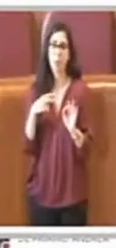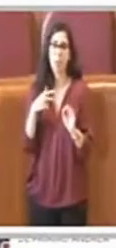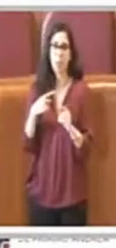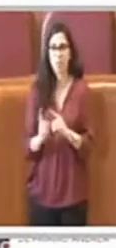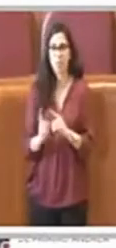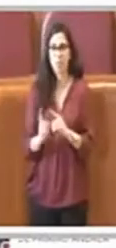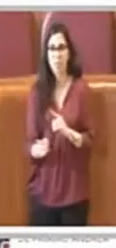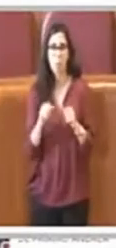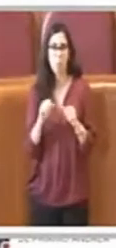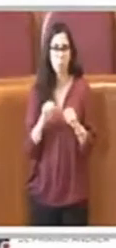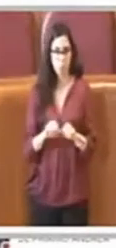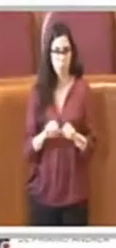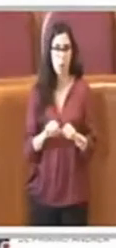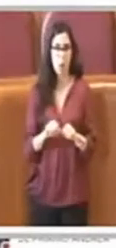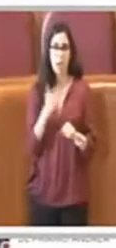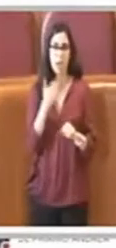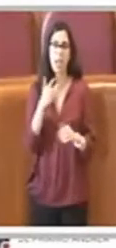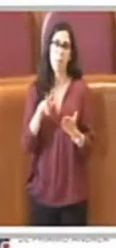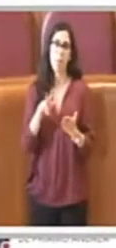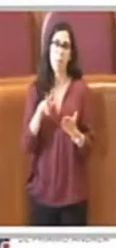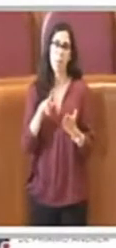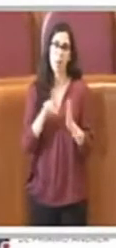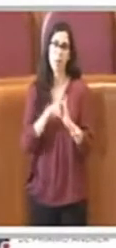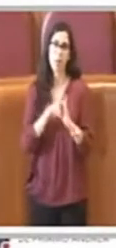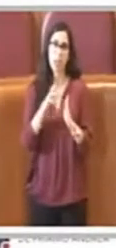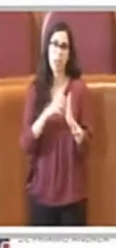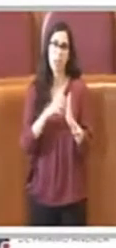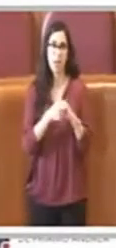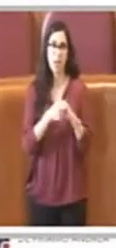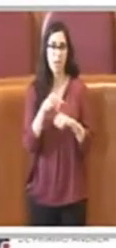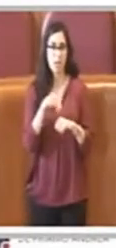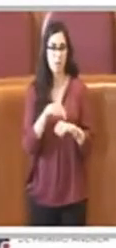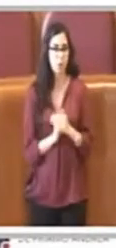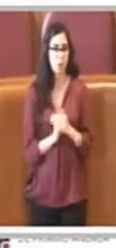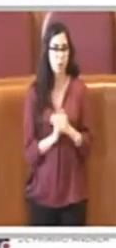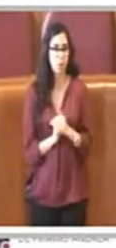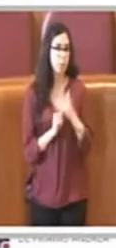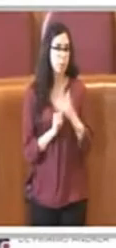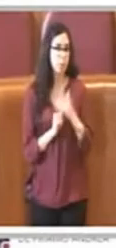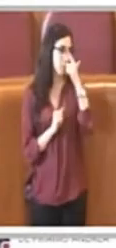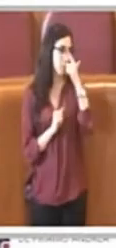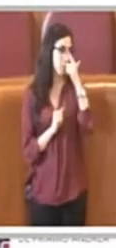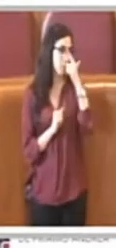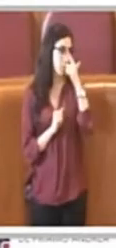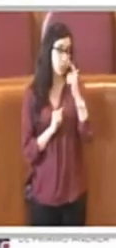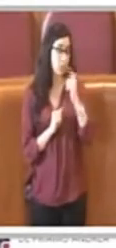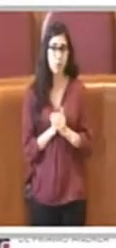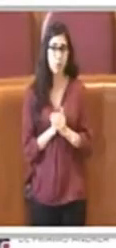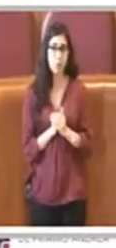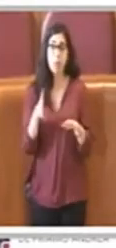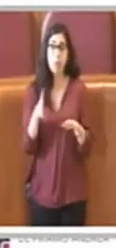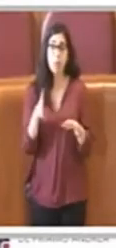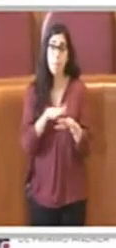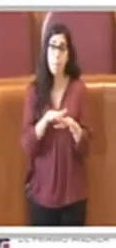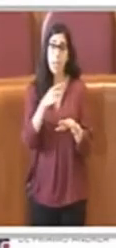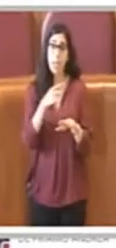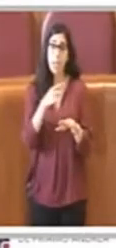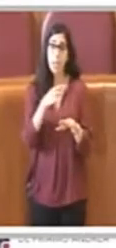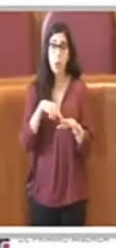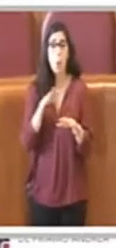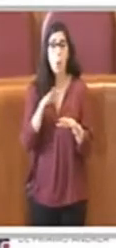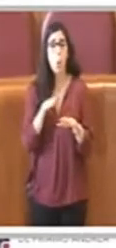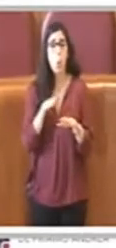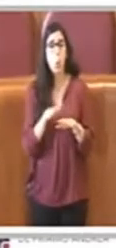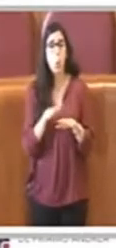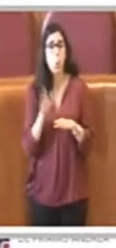diciamo, a seguito dell'approvazione della riforma. Il metodo che abbiamo utilizzato è quello di fatto